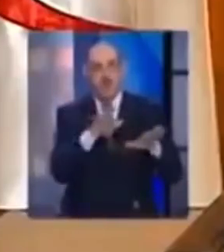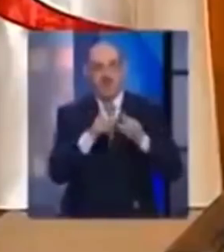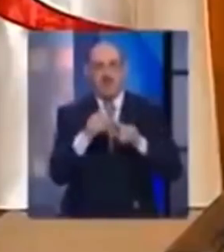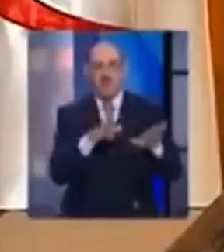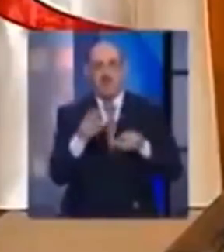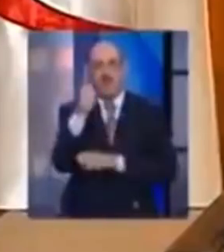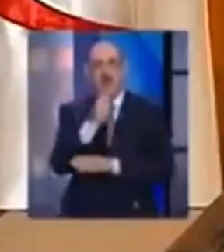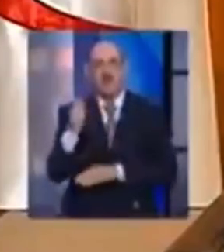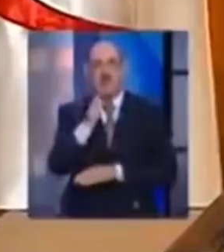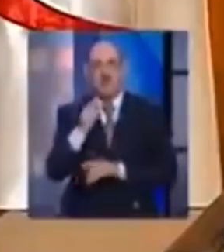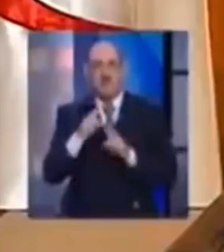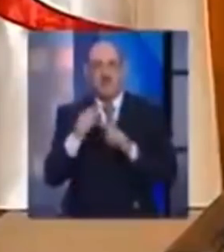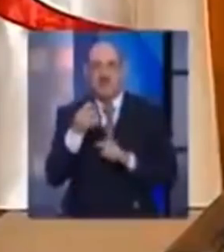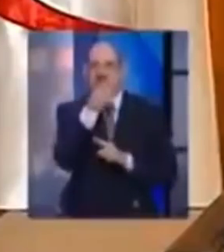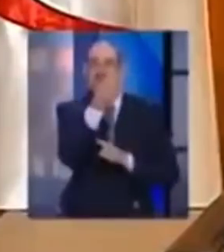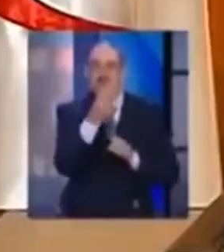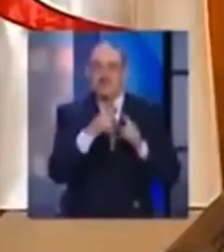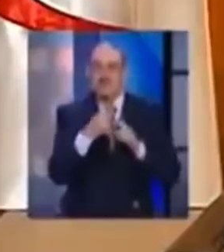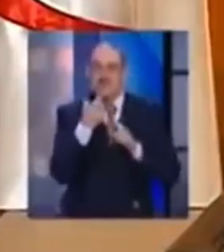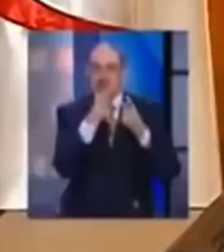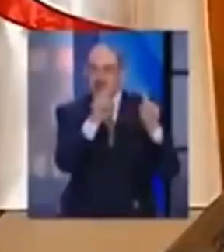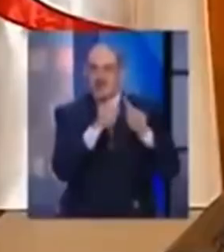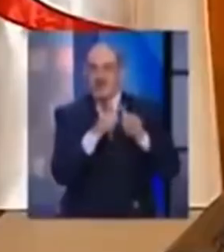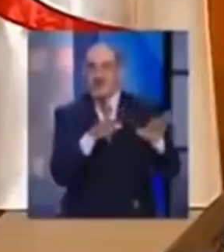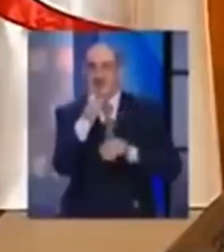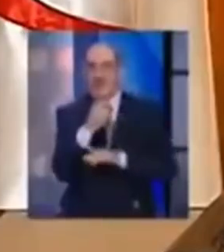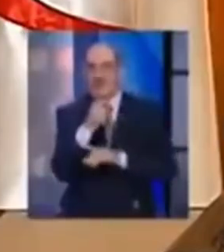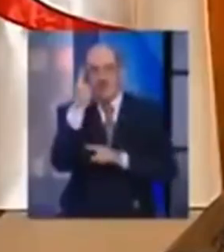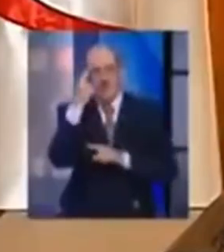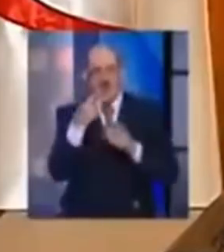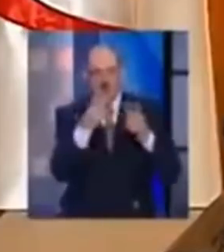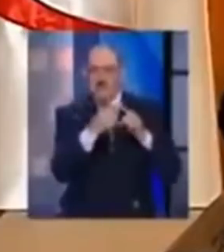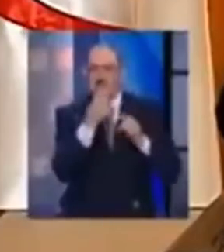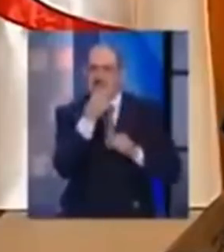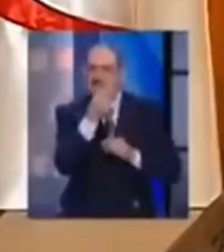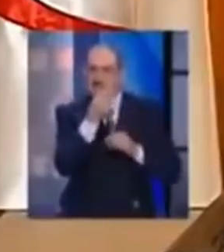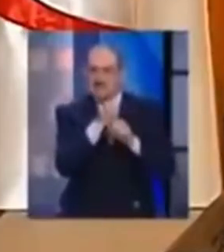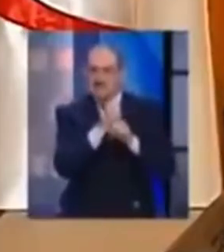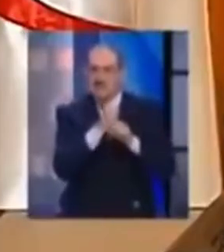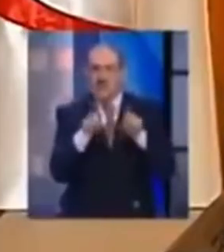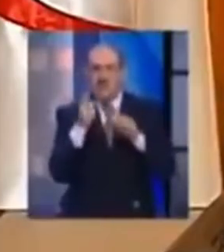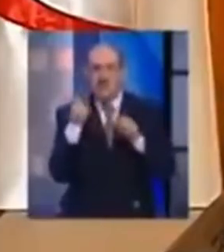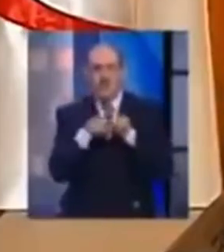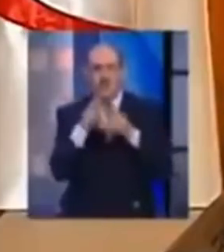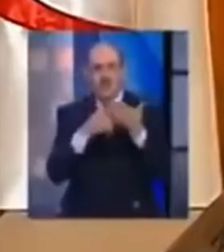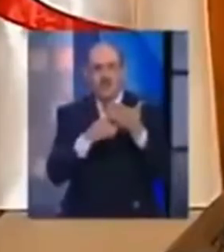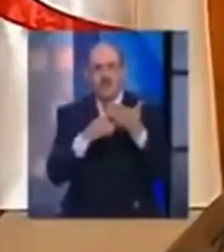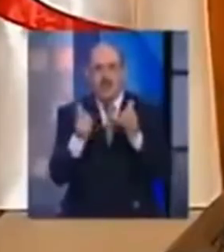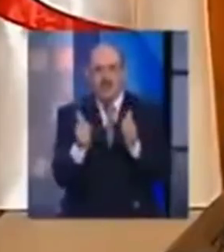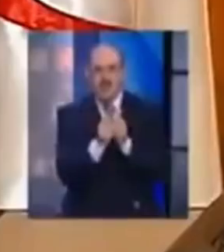المدني واعطاء الكلمه للمجتمع المدني حتى يكون فعال ويكون جزء لا يتجزا من